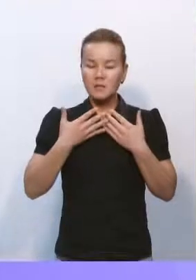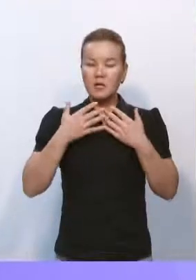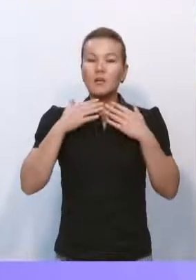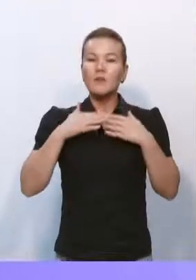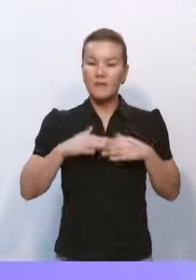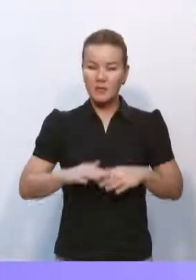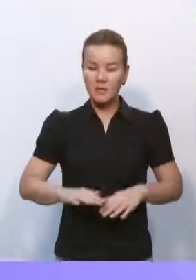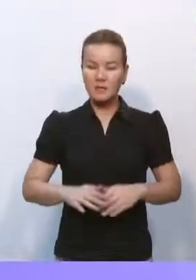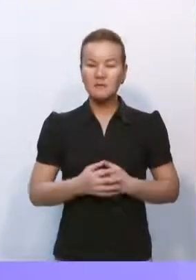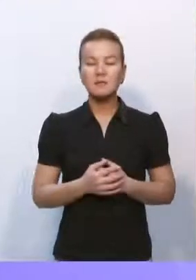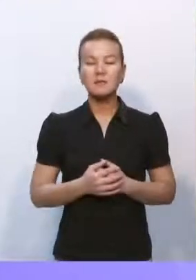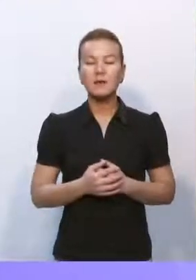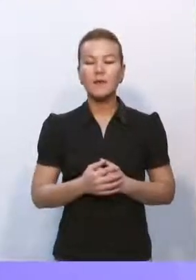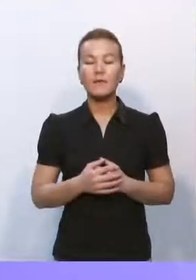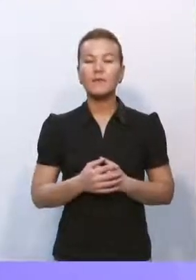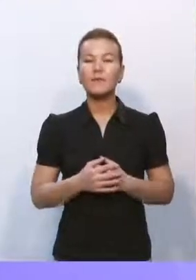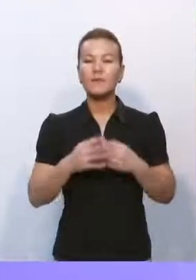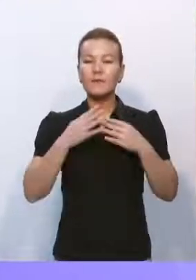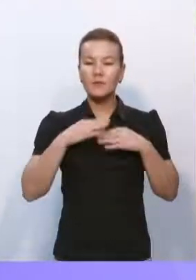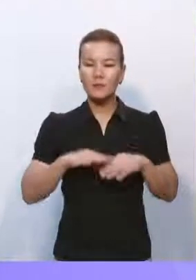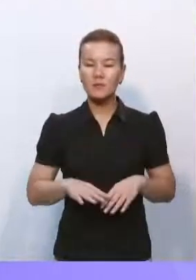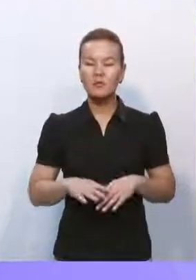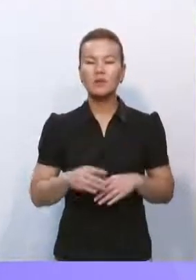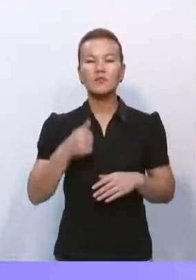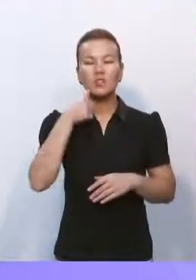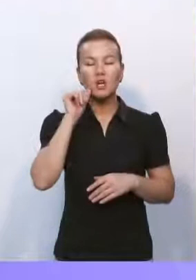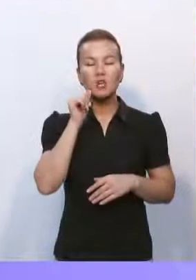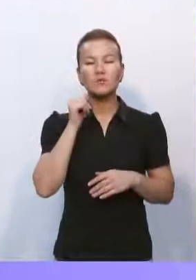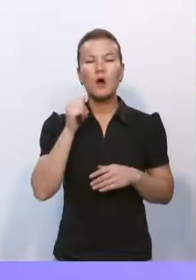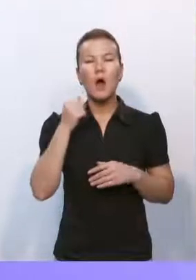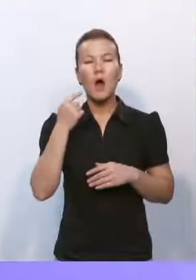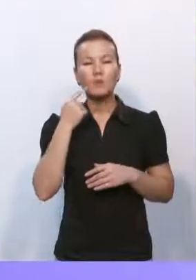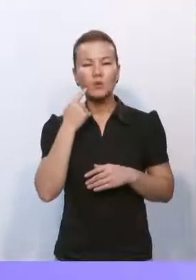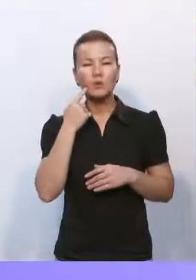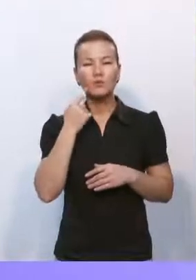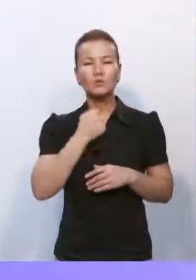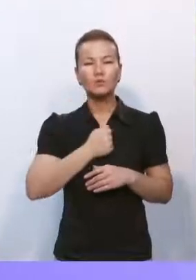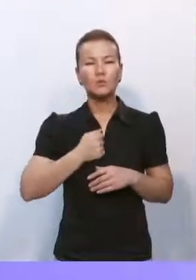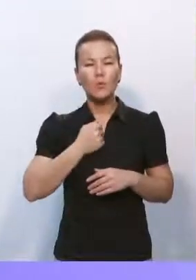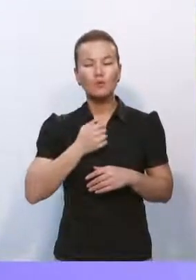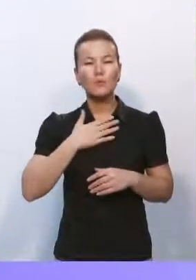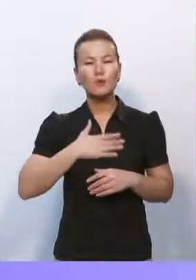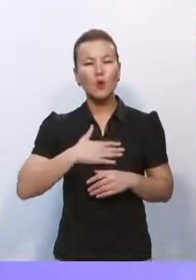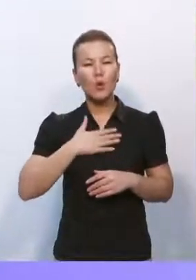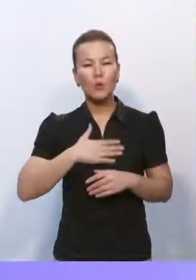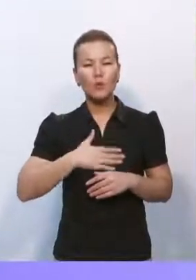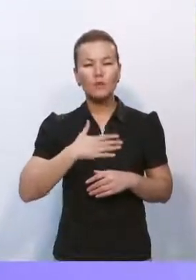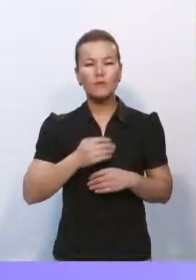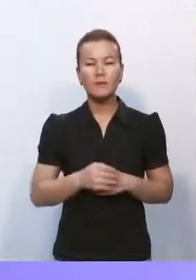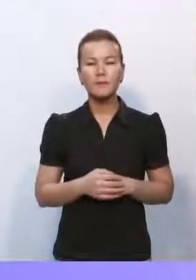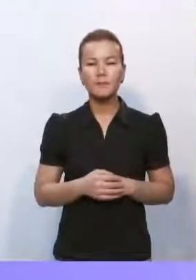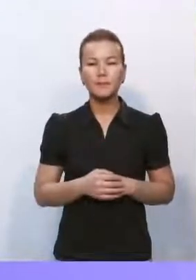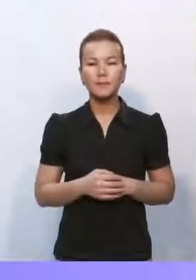выдохните. Выдохните вчерашнюю обиду, злость, беспокойство.